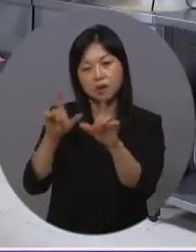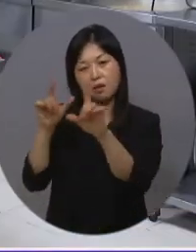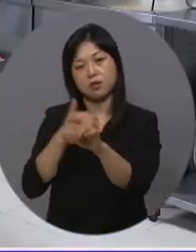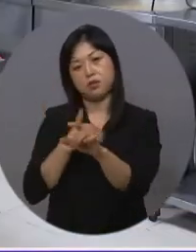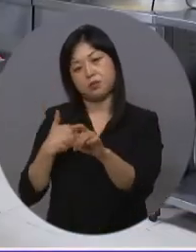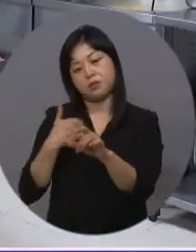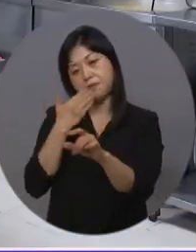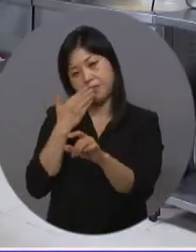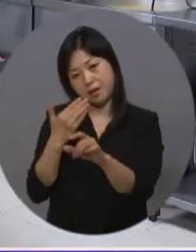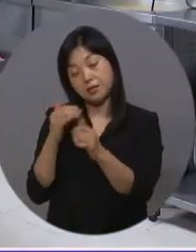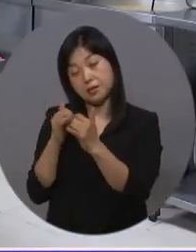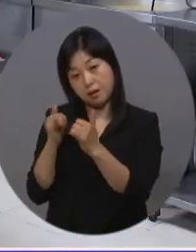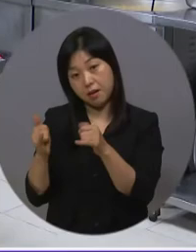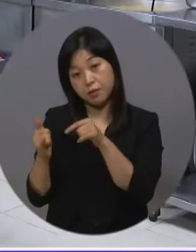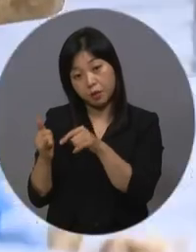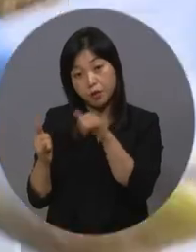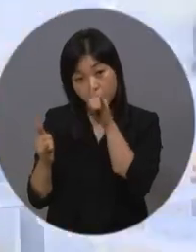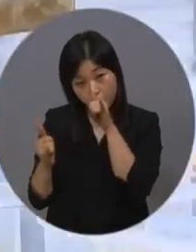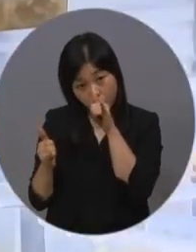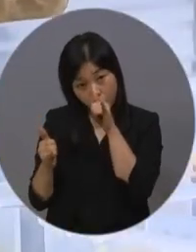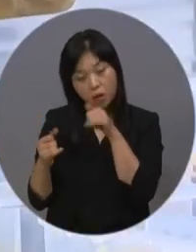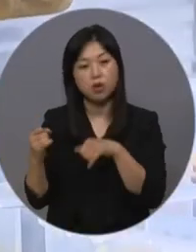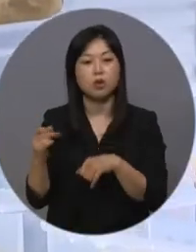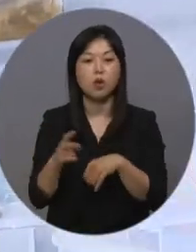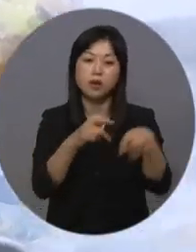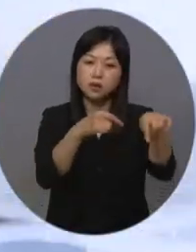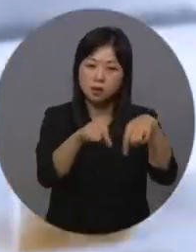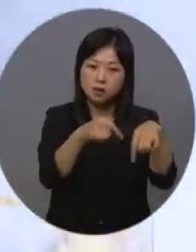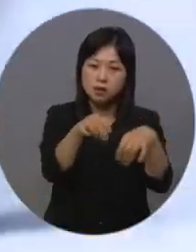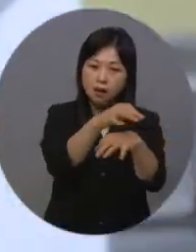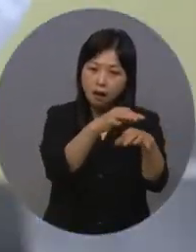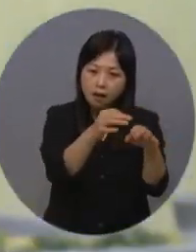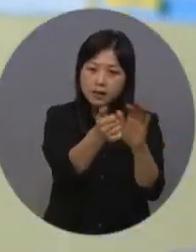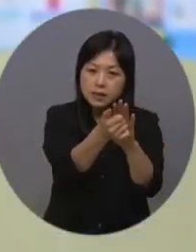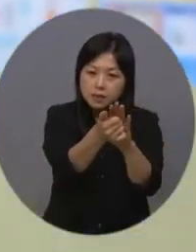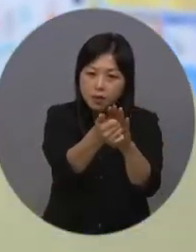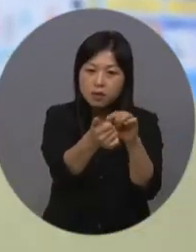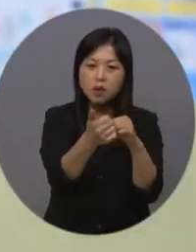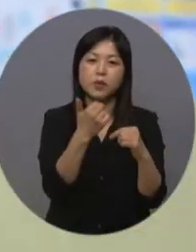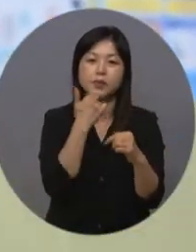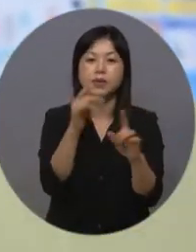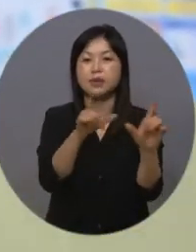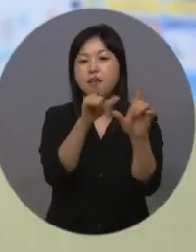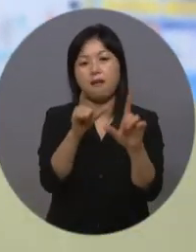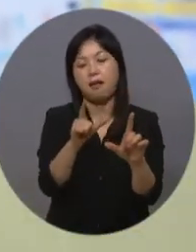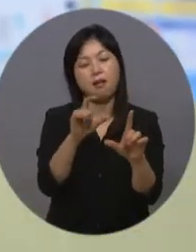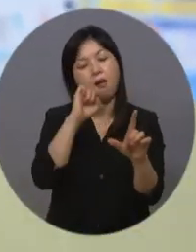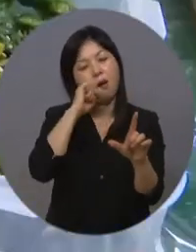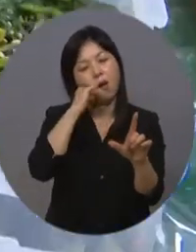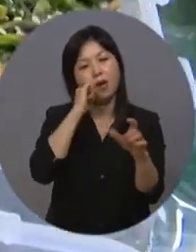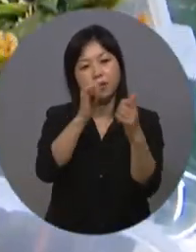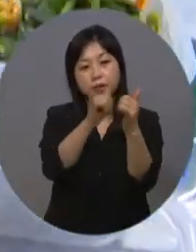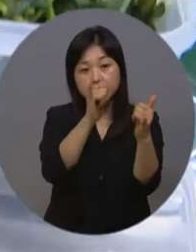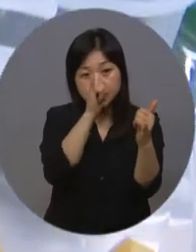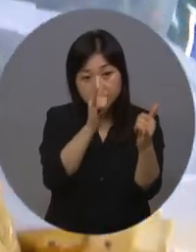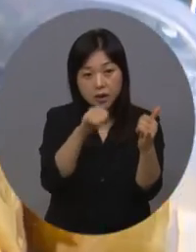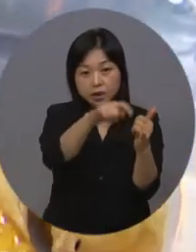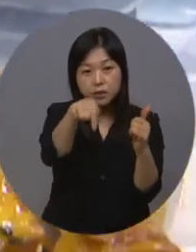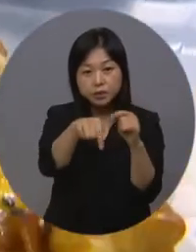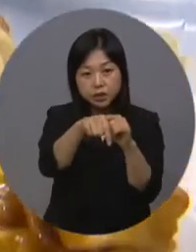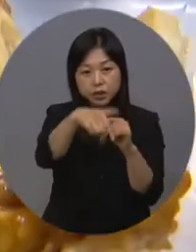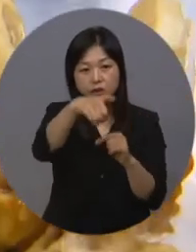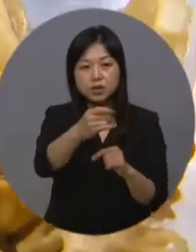영위하는데 조건 있는 그런 분들도 계시고 정치나 행정이 없으면 네. 삶은 영위할 수 없는 분들도 계시죠. 그분들은 이제 저희가